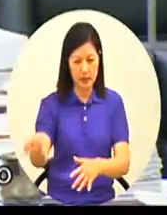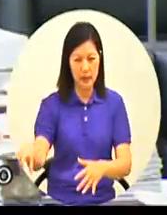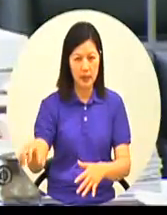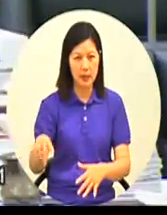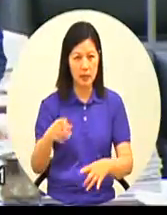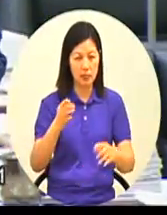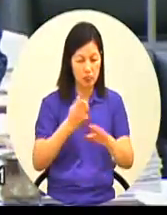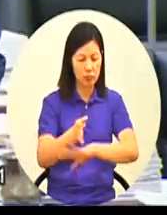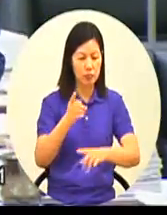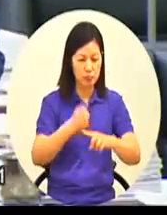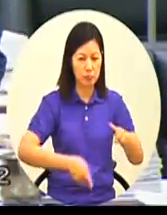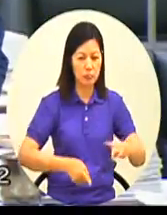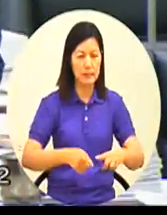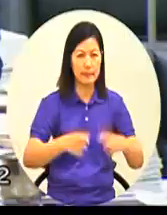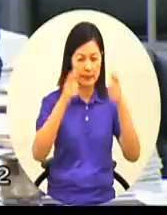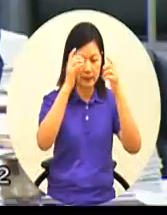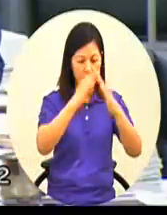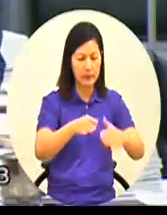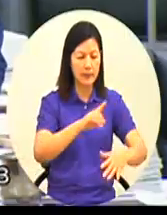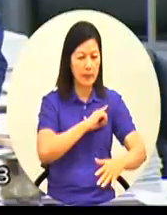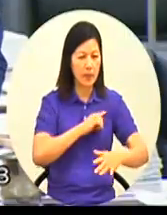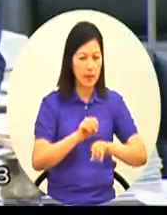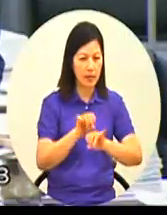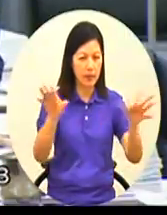以高雄市发展的自己发展的